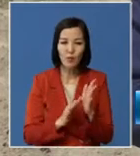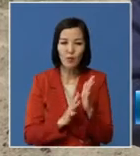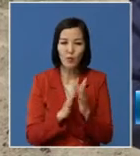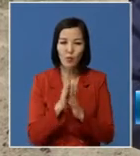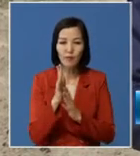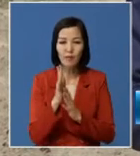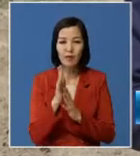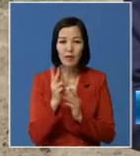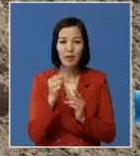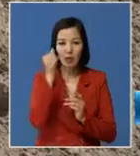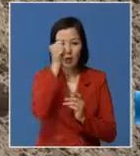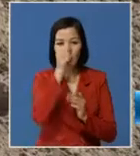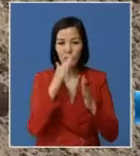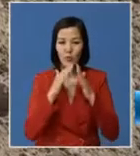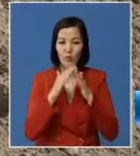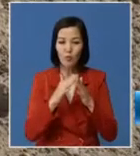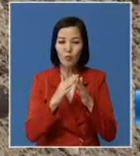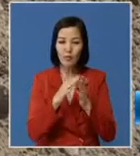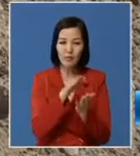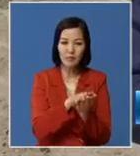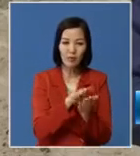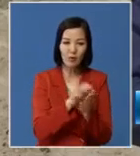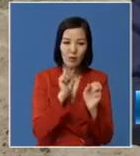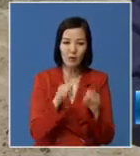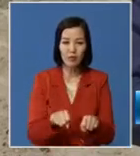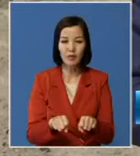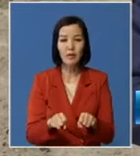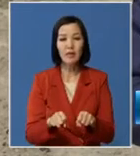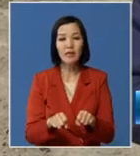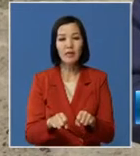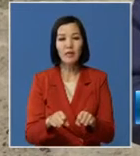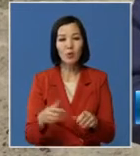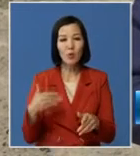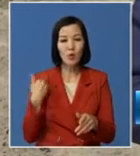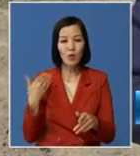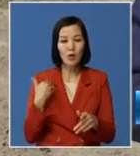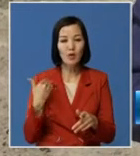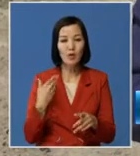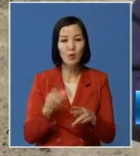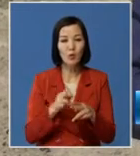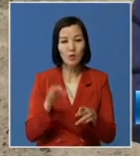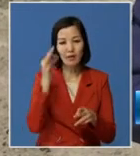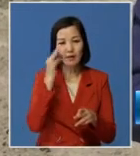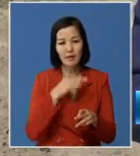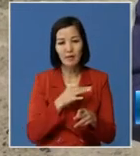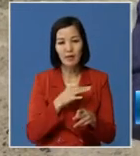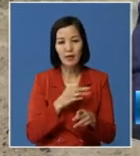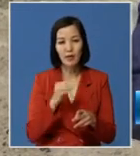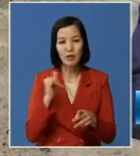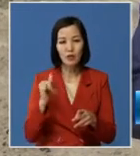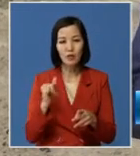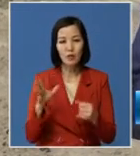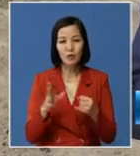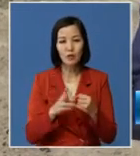өнімді 2 жылға дейін қоймада сақтауға болады. Сондықтан да құнары мол, аса дәмді бұл картоп жетісу